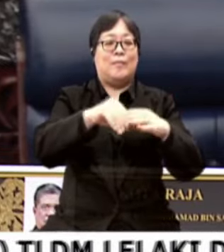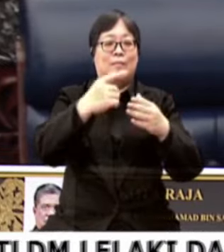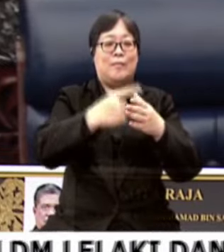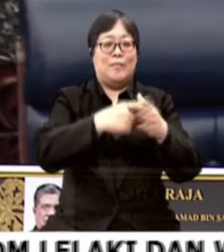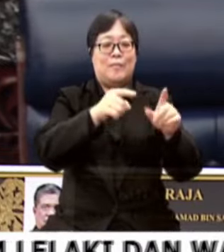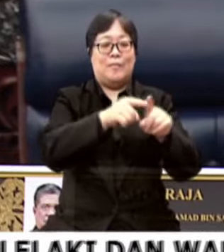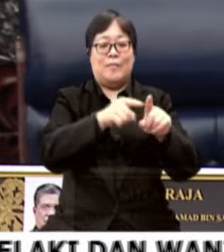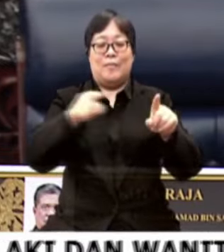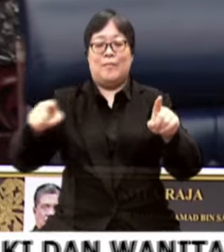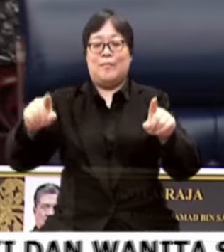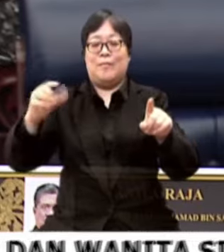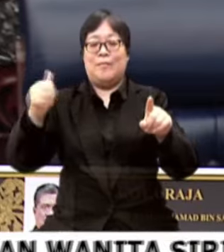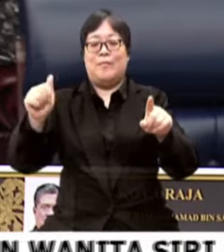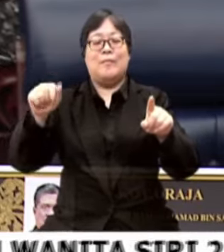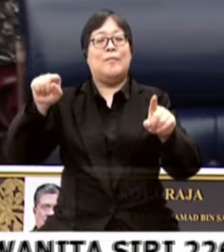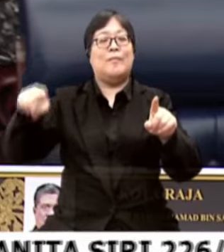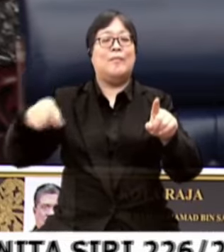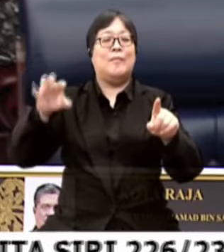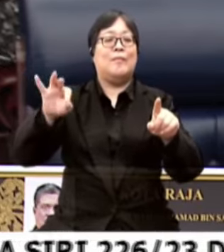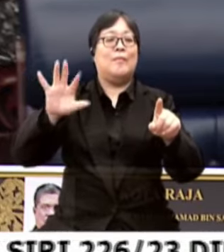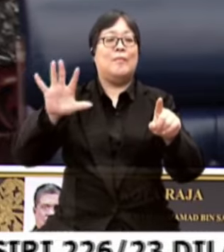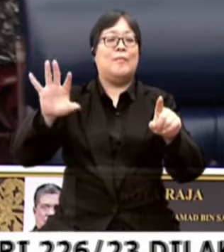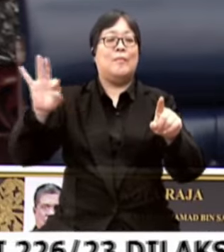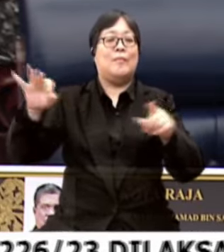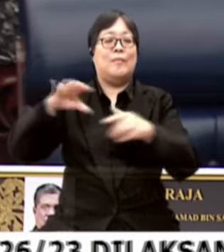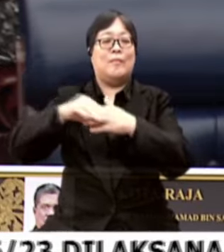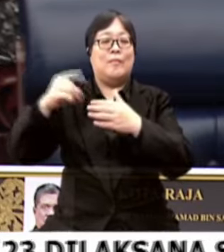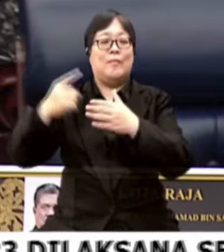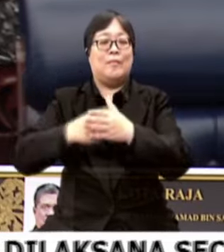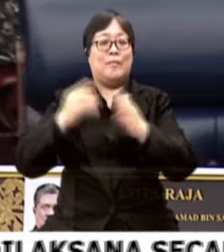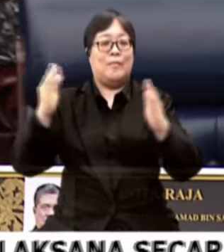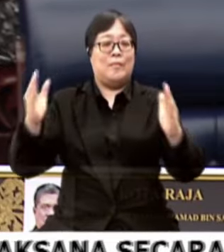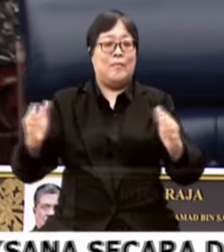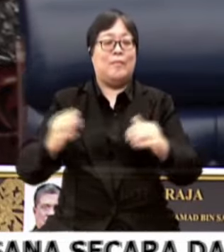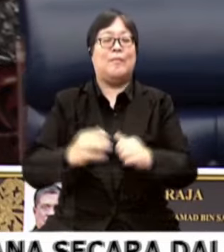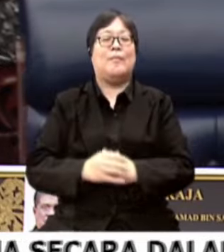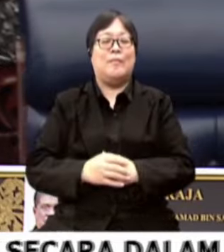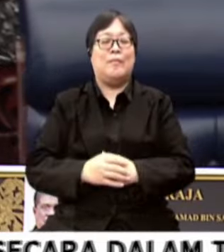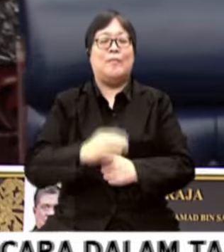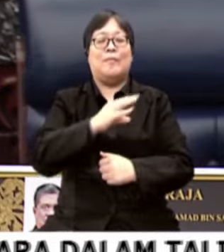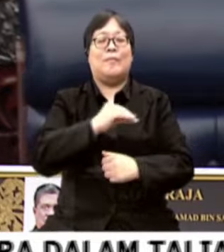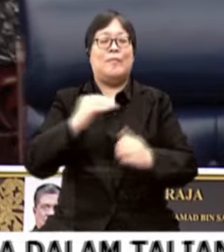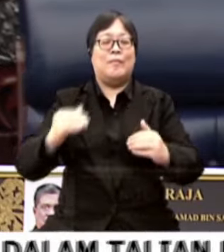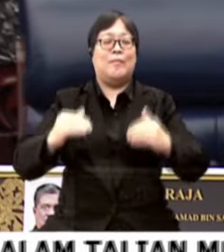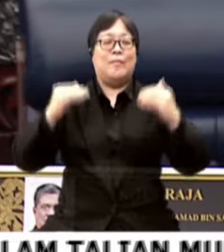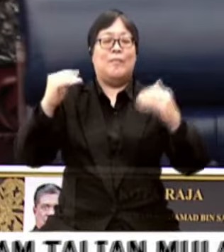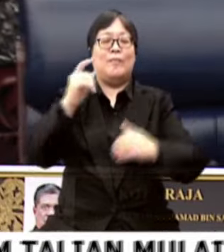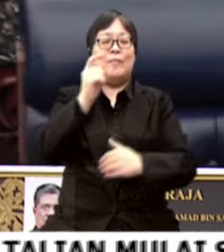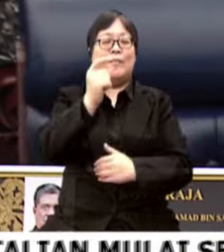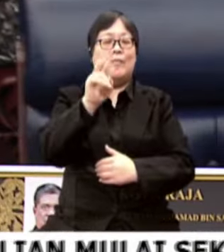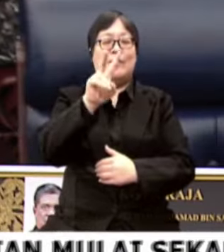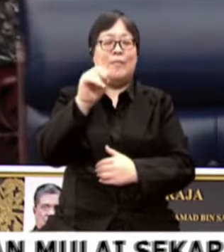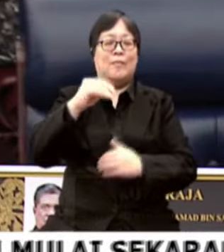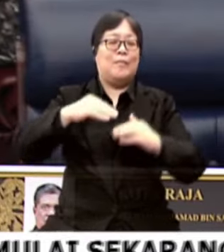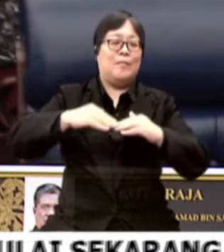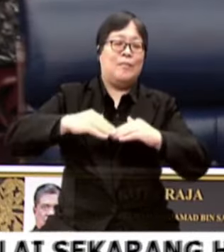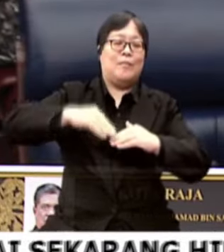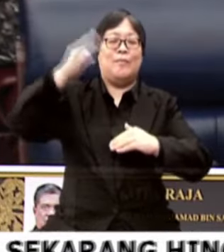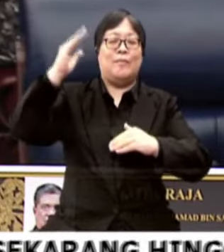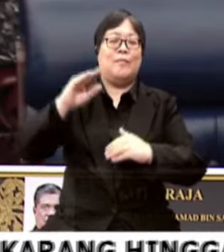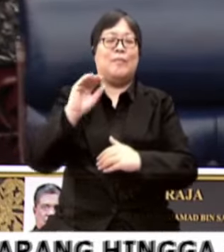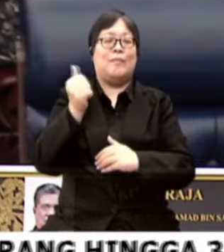10.000 959 Ringgit sebulan dan yang terakhir di 20 adalah ke atas